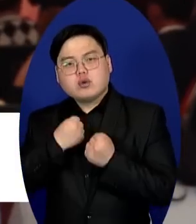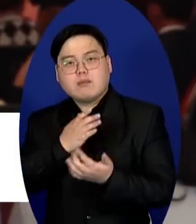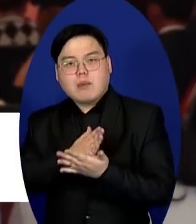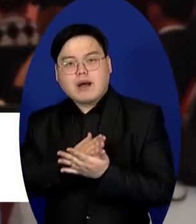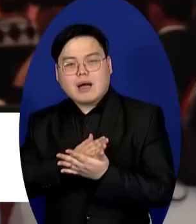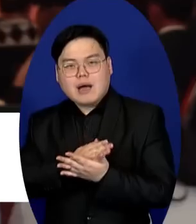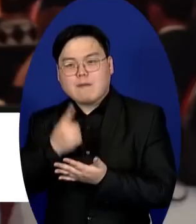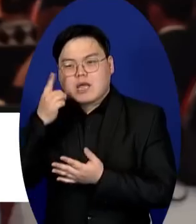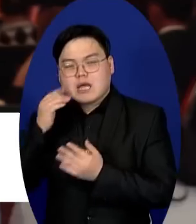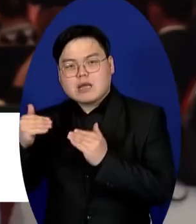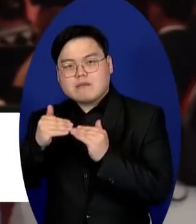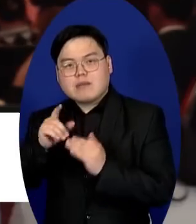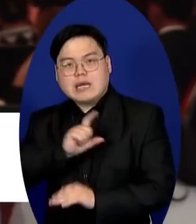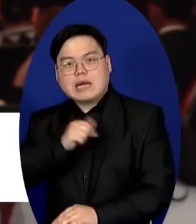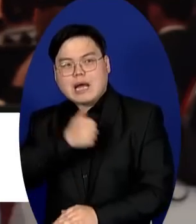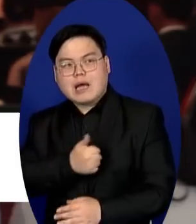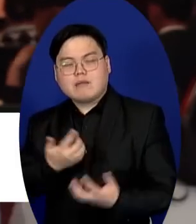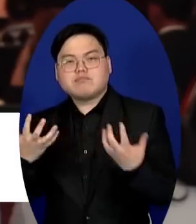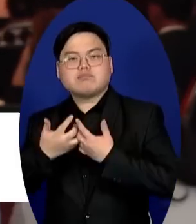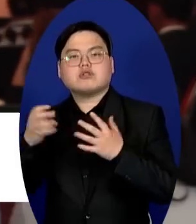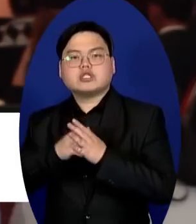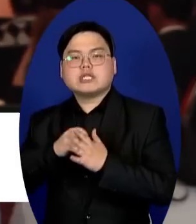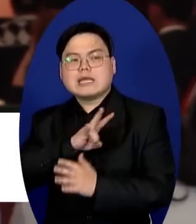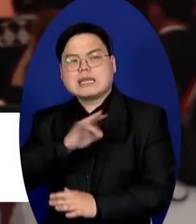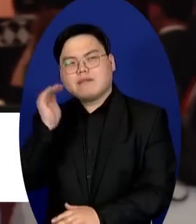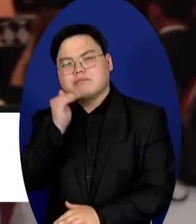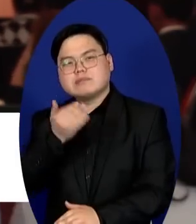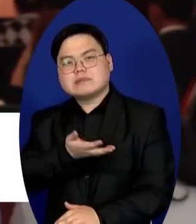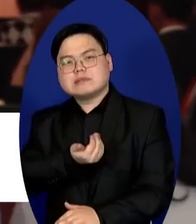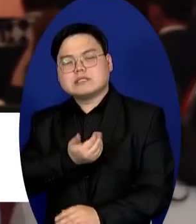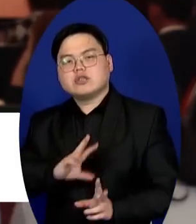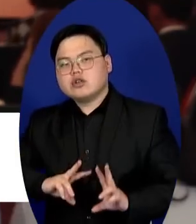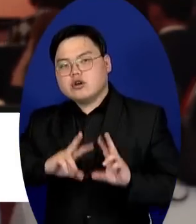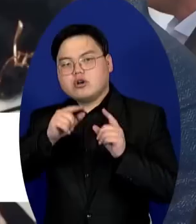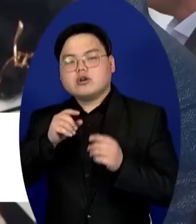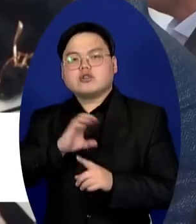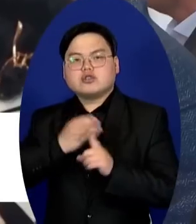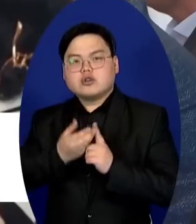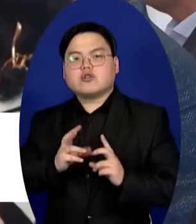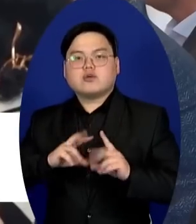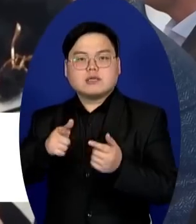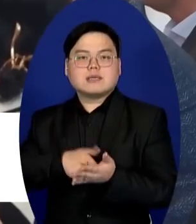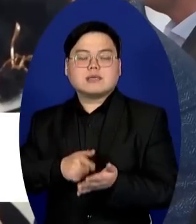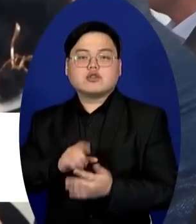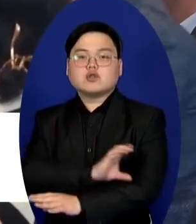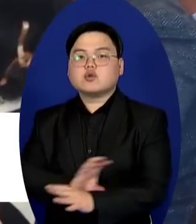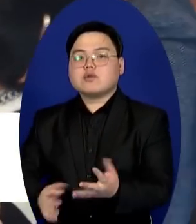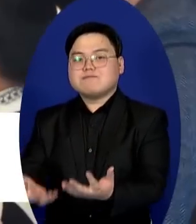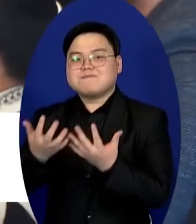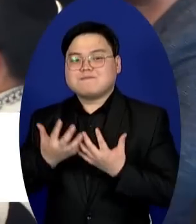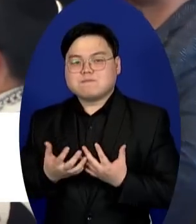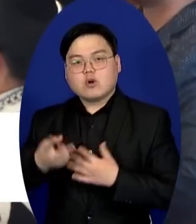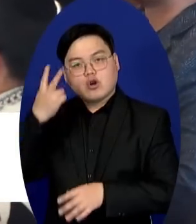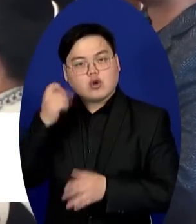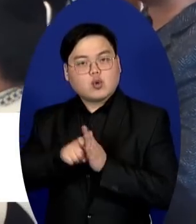учраас намуудтай ажиллах нь чухал юм аа. Үрдүнд хүрэх гэвэл намуудыг өөрчлөх, соёлыг нь өөрчлөх нь чухал юм. Сургалтанд оролцогчид 2